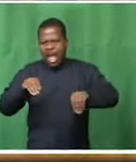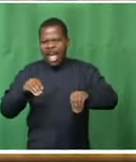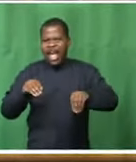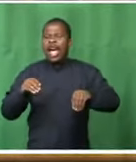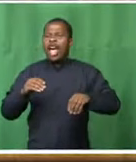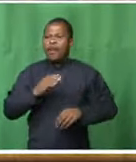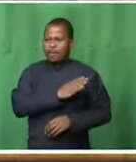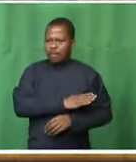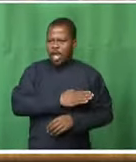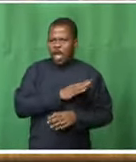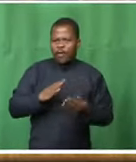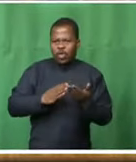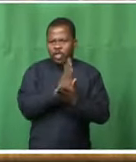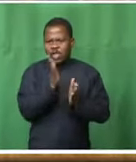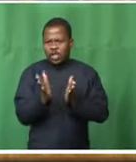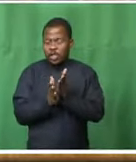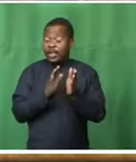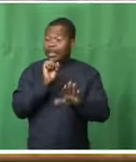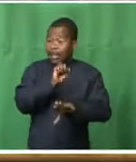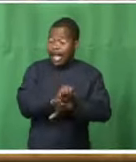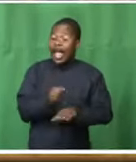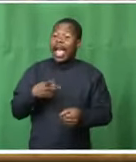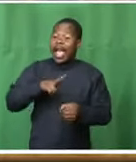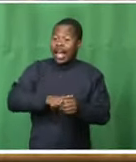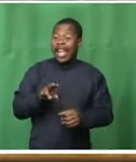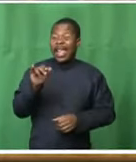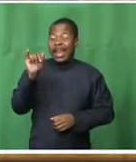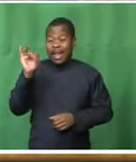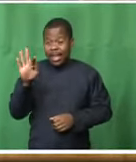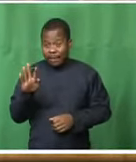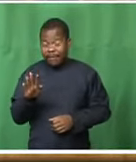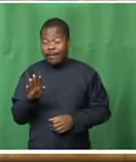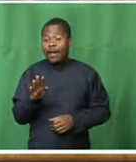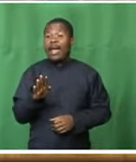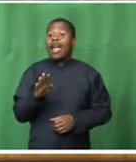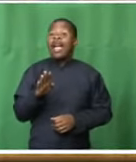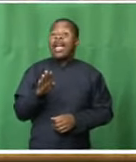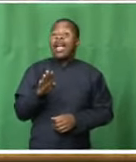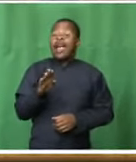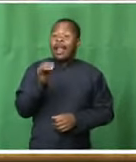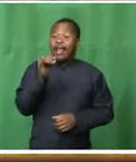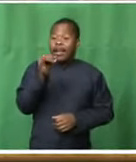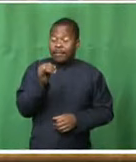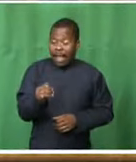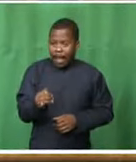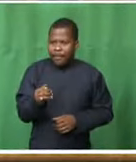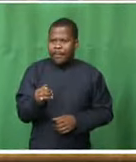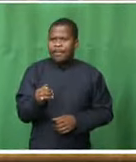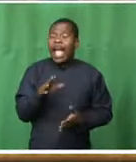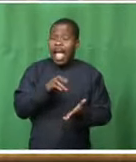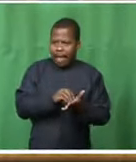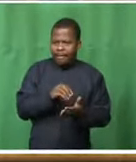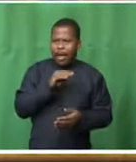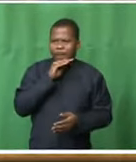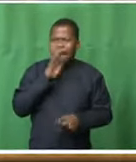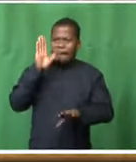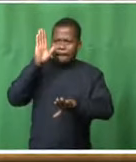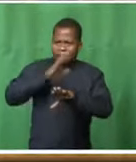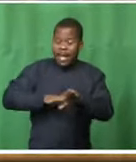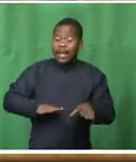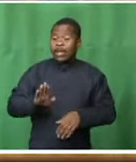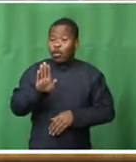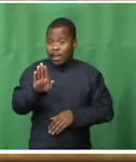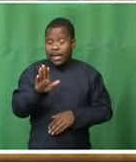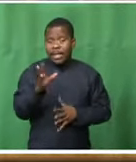licala lekungadiphathi kahle sijeziso kungaba ukuthi angaphindze avunyelwe ukuthi alugcobe